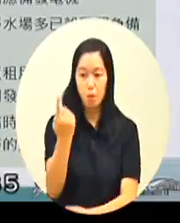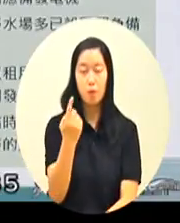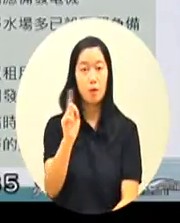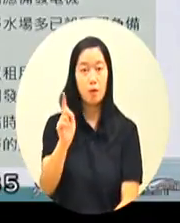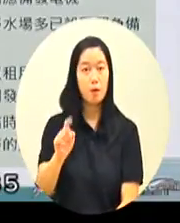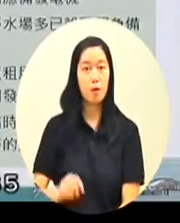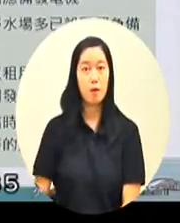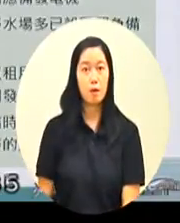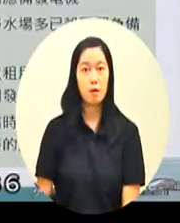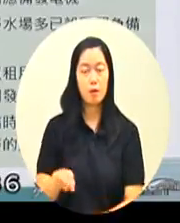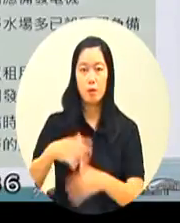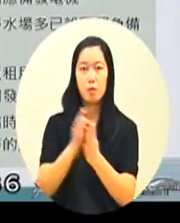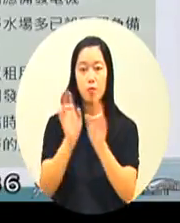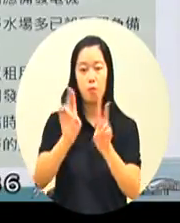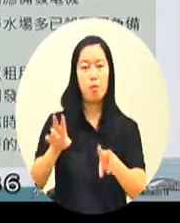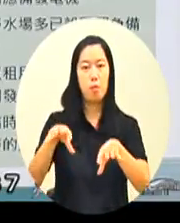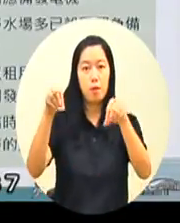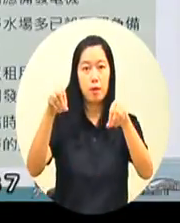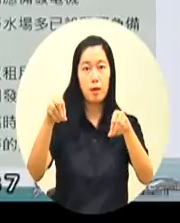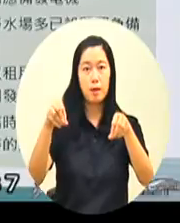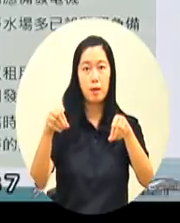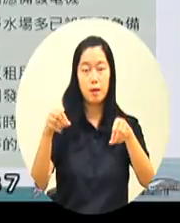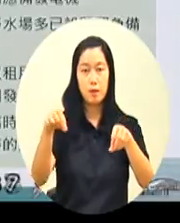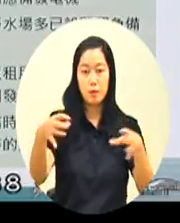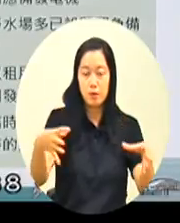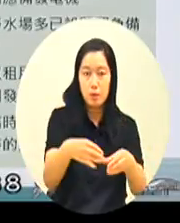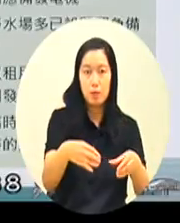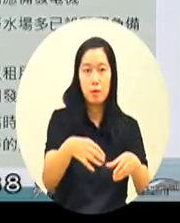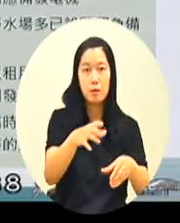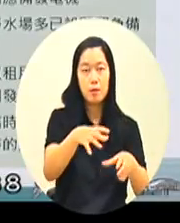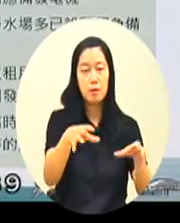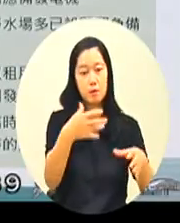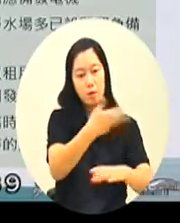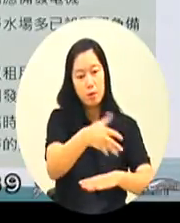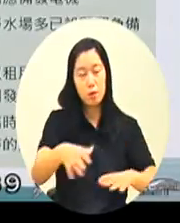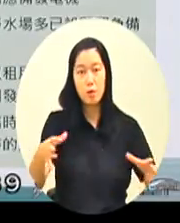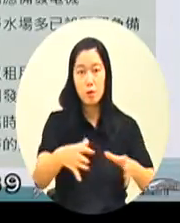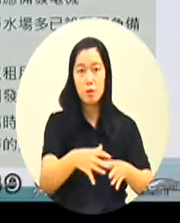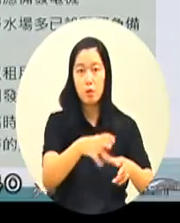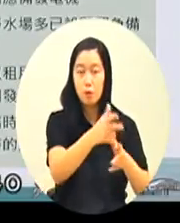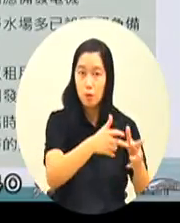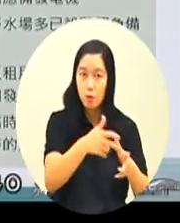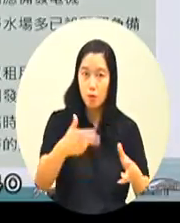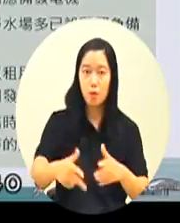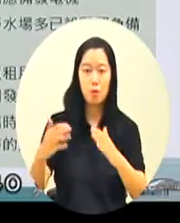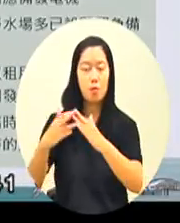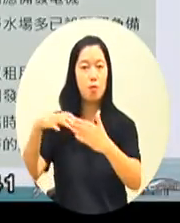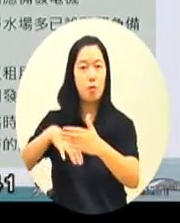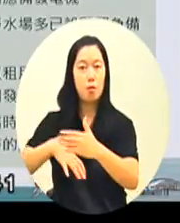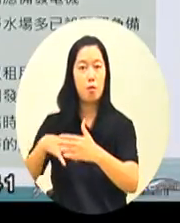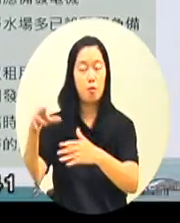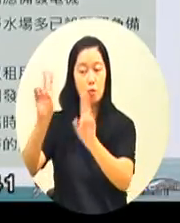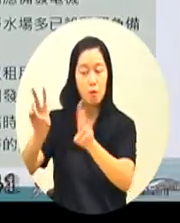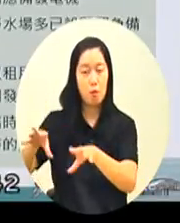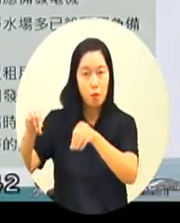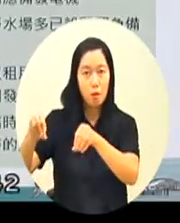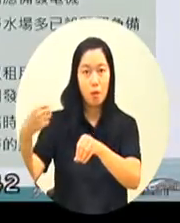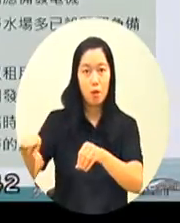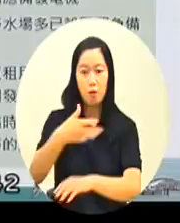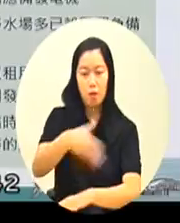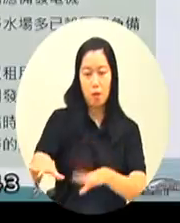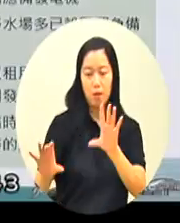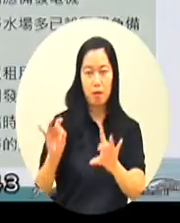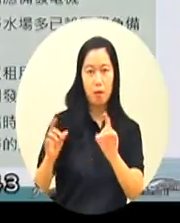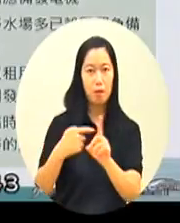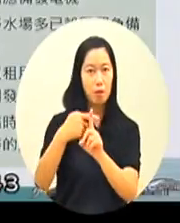于停电，就是不管是集水厂的停电，或者是加油站的停电。那原水浊度的问题，事实上